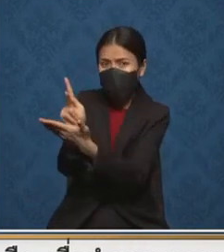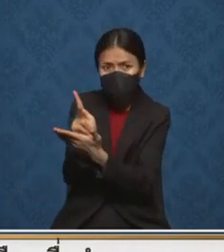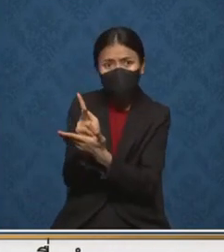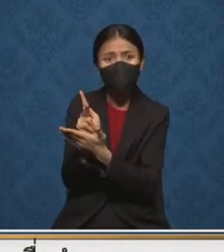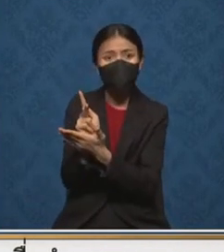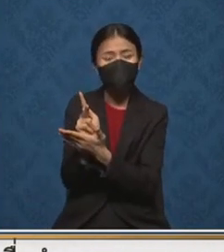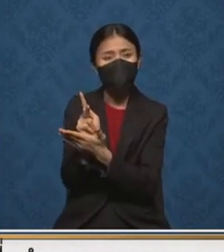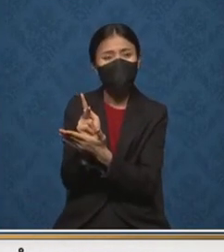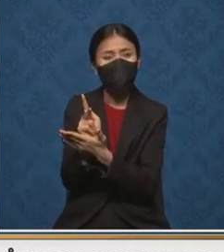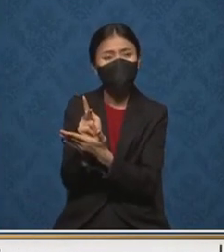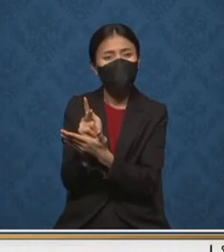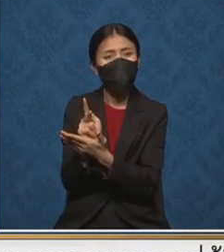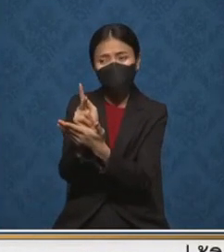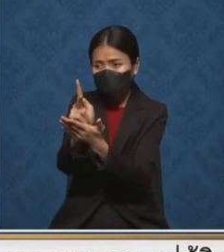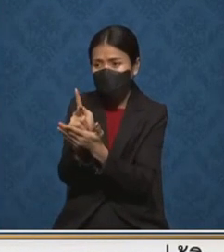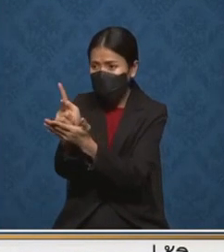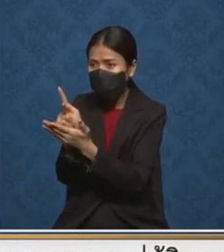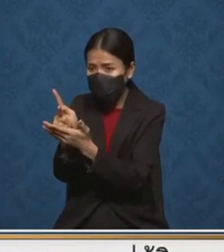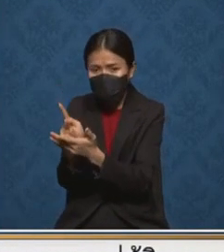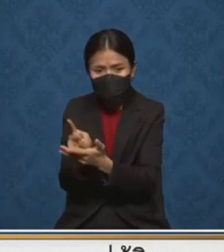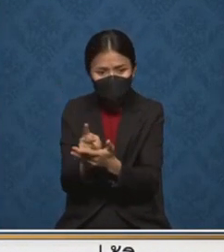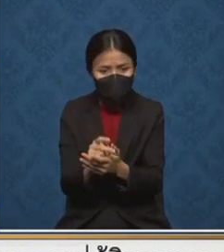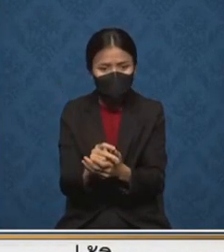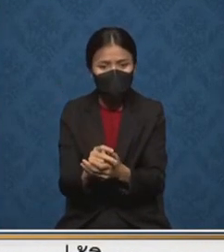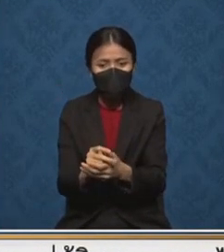รวมไปถึงประมาณ